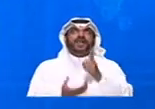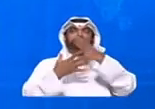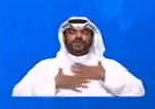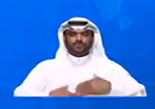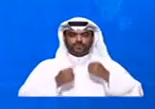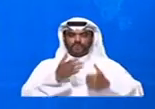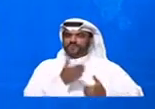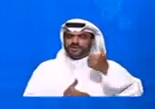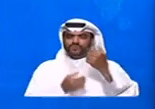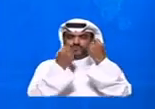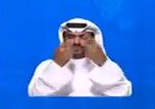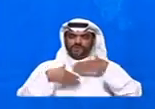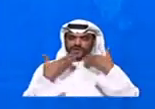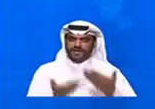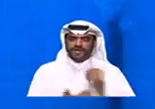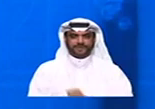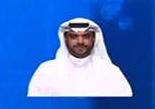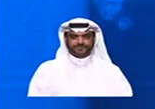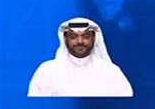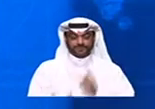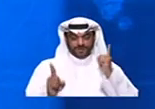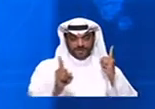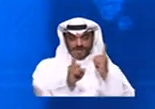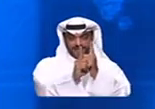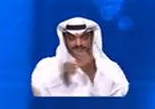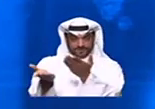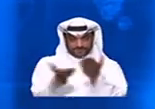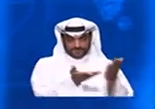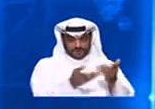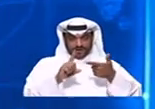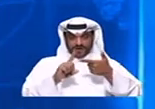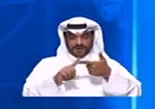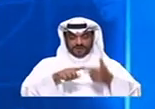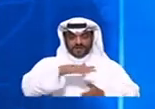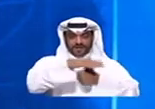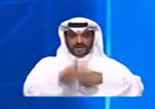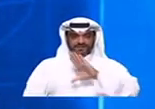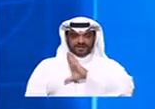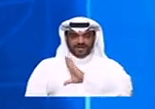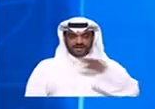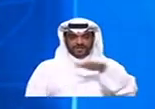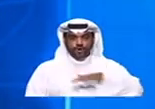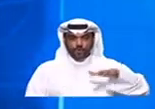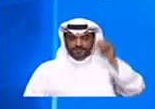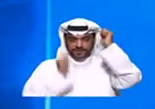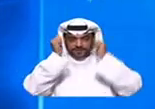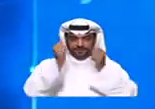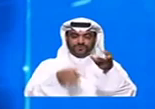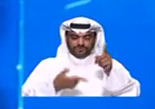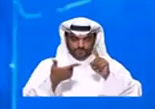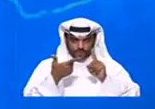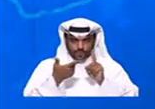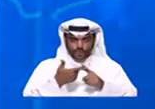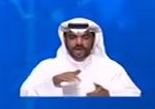تعالى ومنته بالتوفيق والنجاح. حضر المقابلة معالي نائب رئيس الحرس الوطني الشيخ مشعل الأحمد الجابر